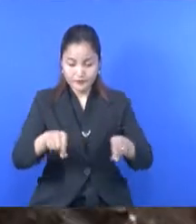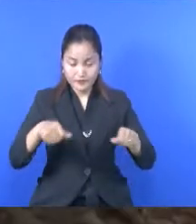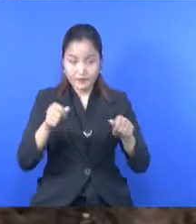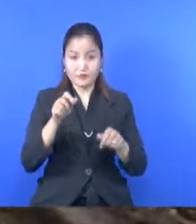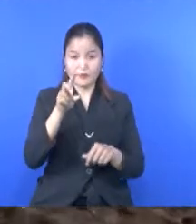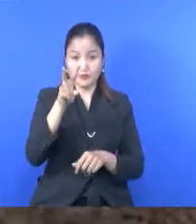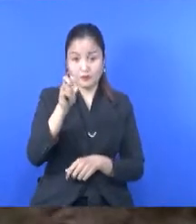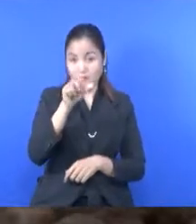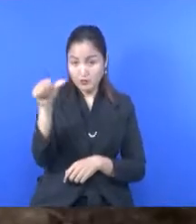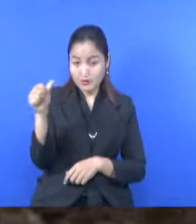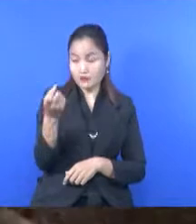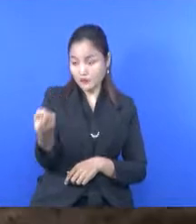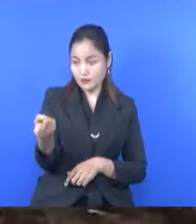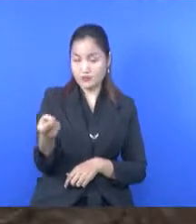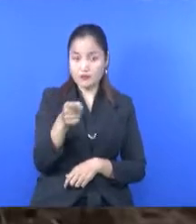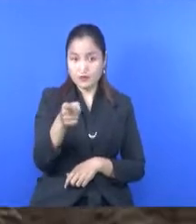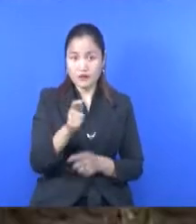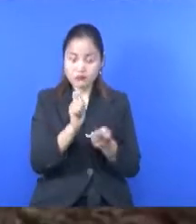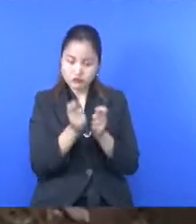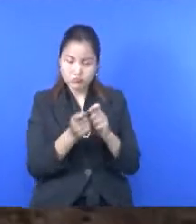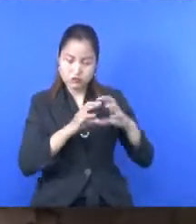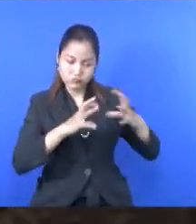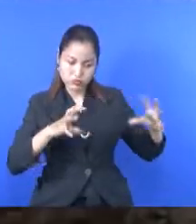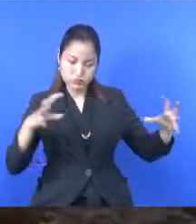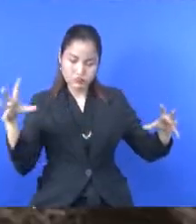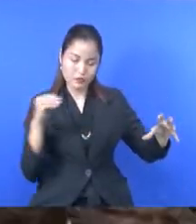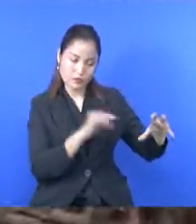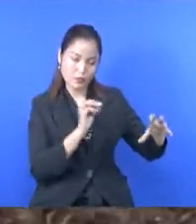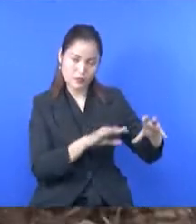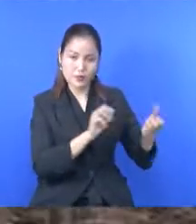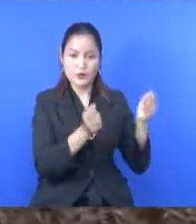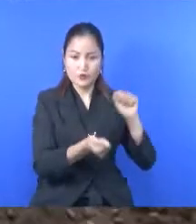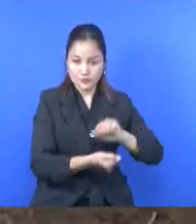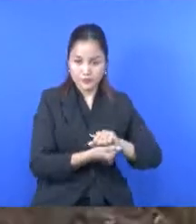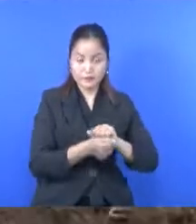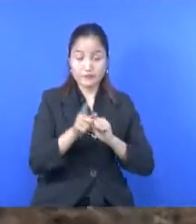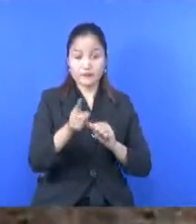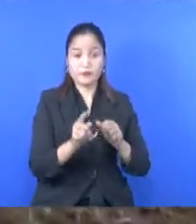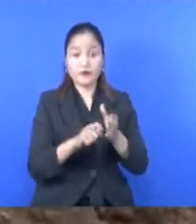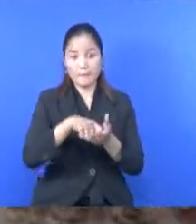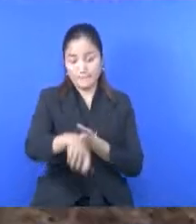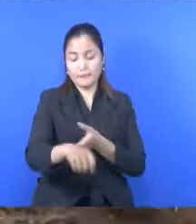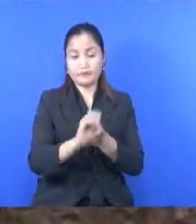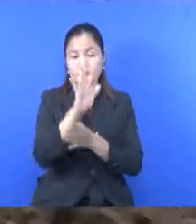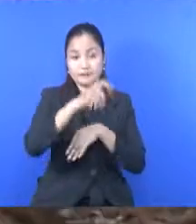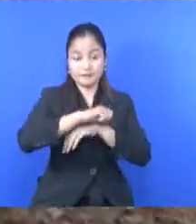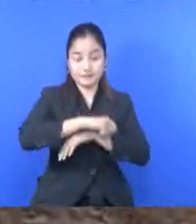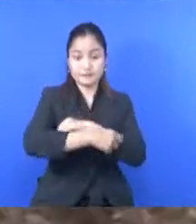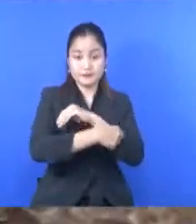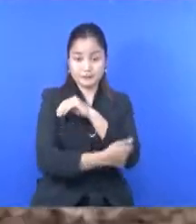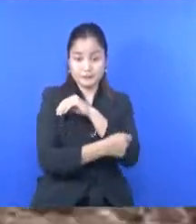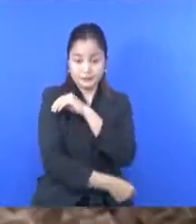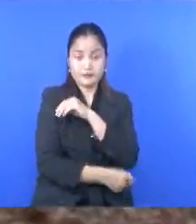ដែលមានរោងចក្រកែច្នៃដំឡូងមីស្រស់ផងដែរហើយបានធ្វើការដាំដុះដំឡូងមីនៅលើផ្ទៃដីប្រមាណជាជាង